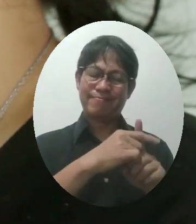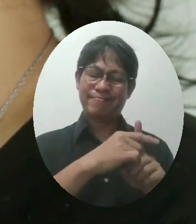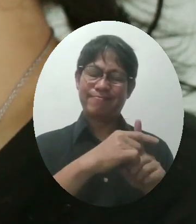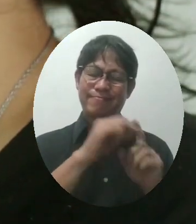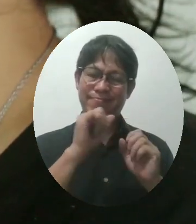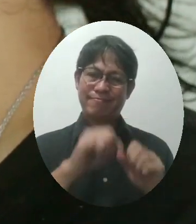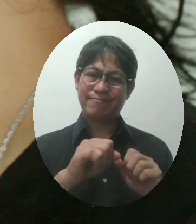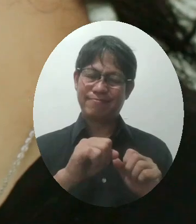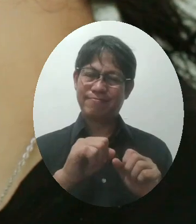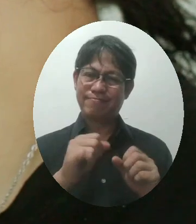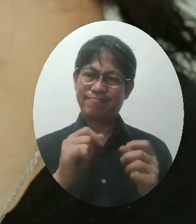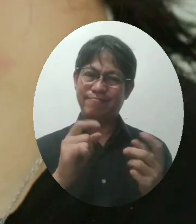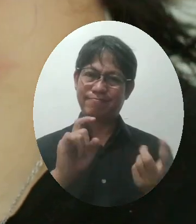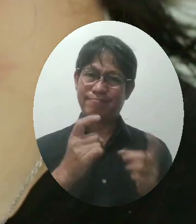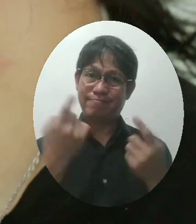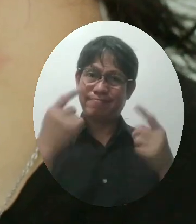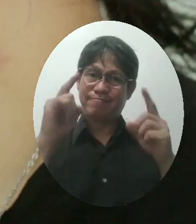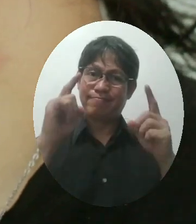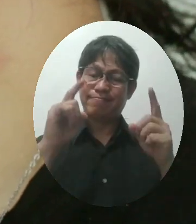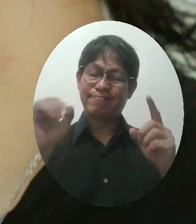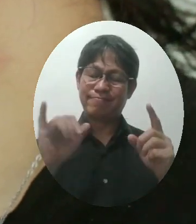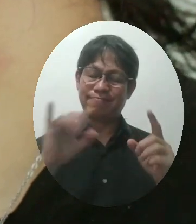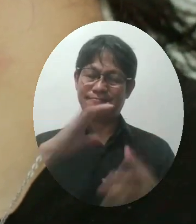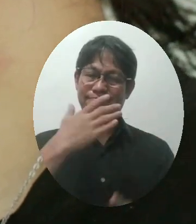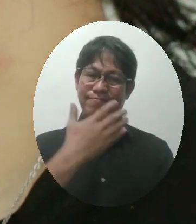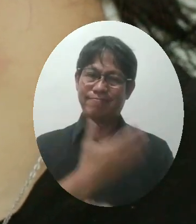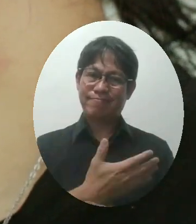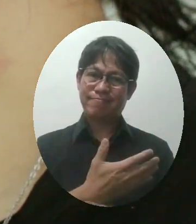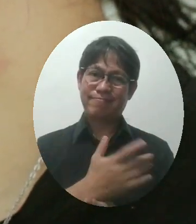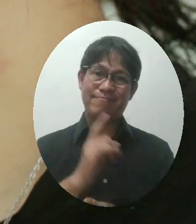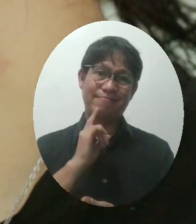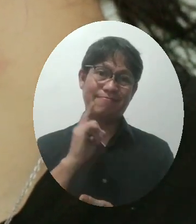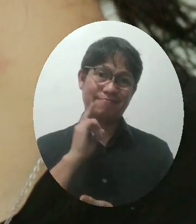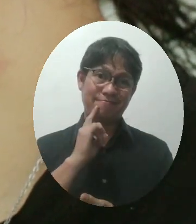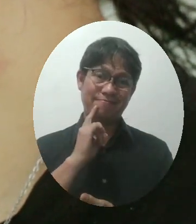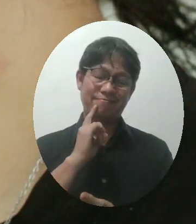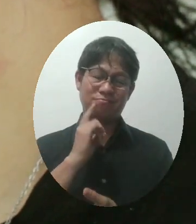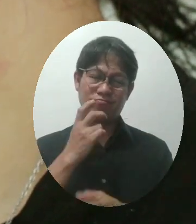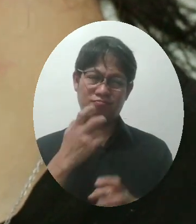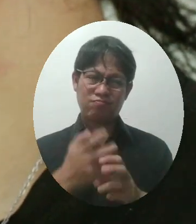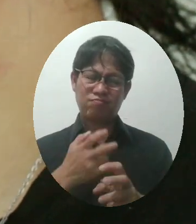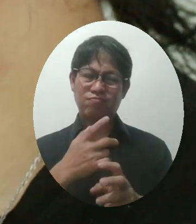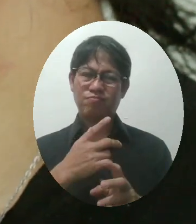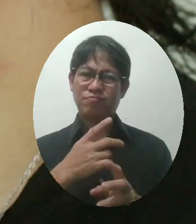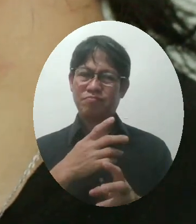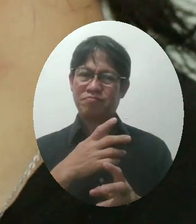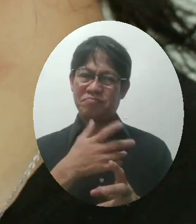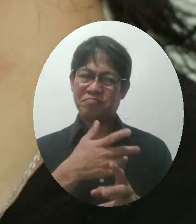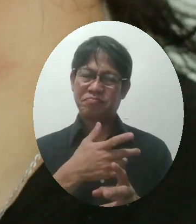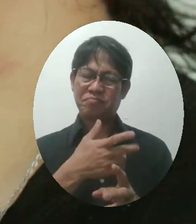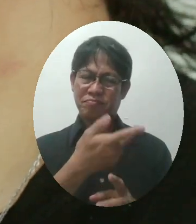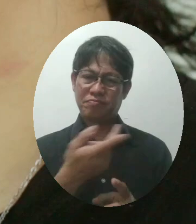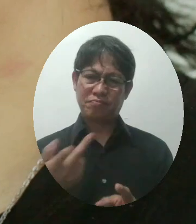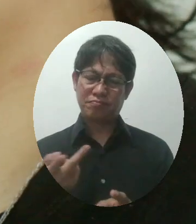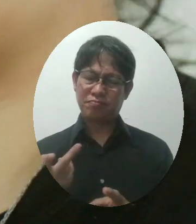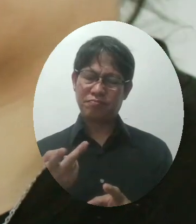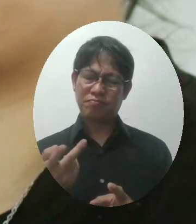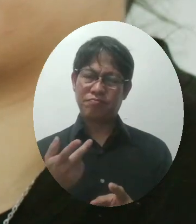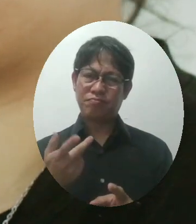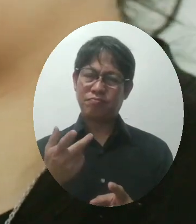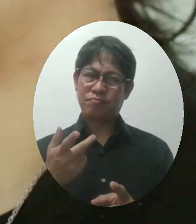nila. Maaharap nila yung mga pagsubok sa buhay. Katulad ng anak ko na PWD na medyo mahirap para sa kanya.